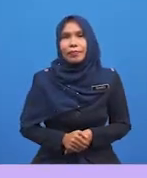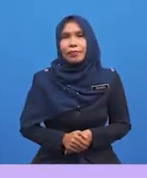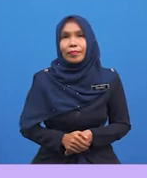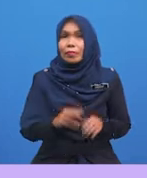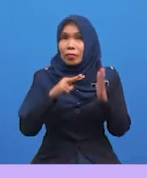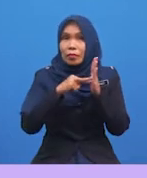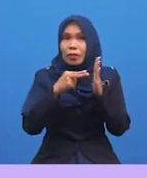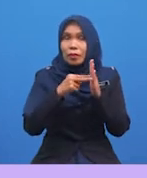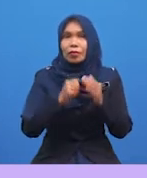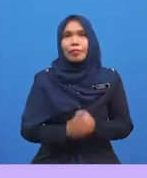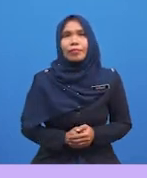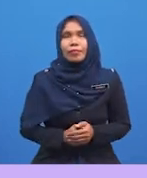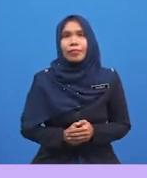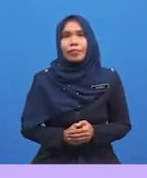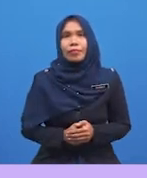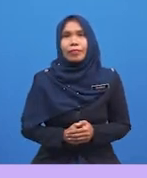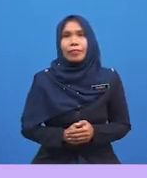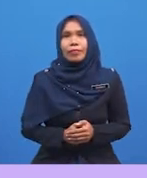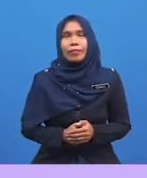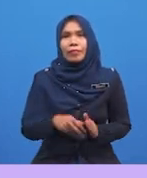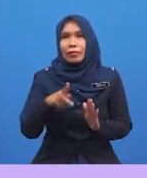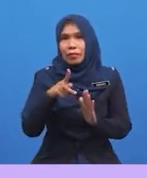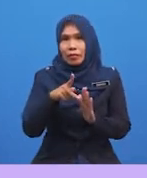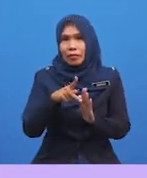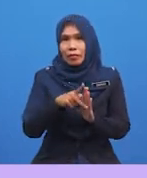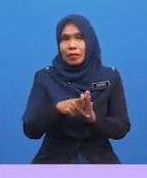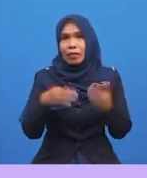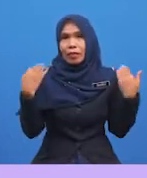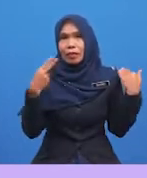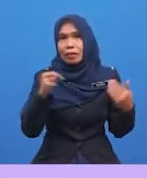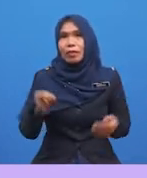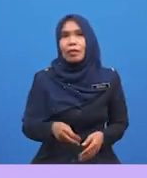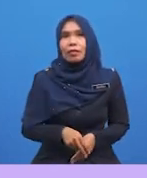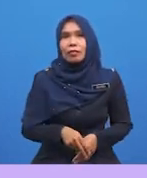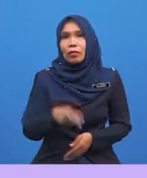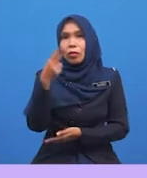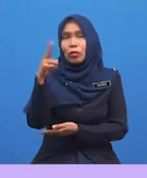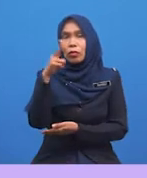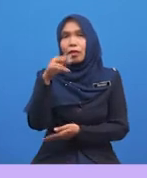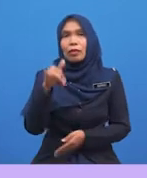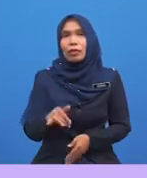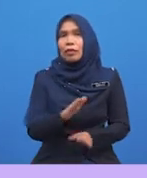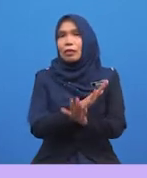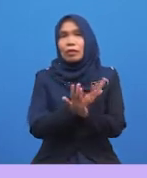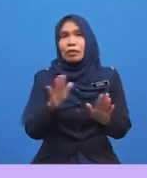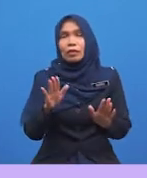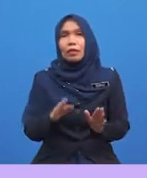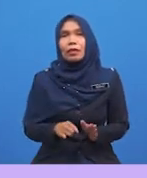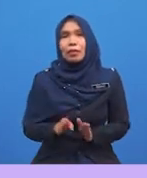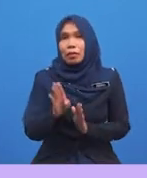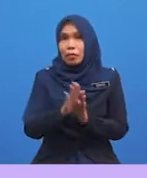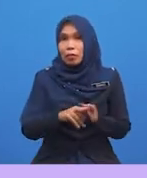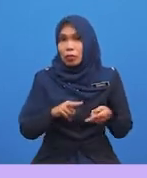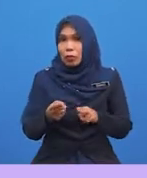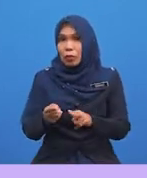Kelestarian bermaksud keadaan hutan, persekitaran dan lain-lain yang tidak berubah atau yang